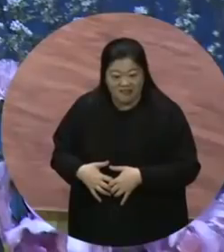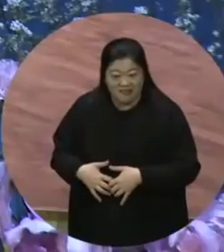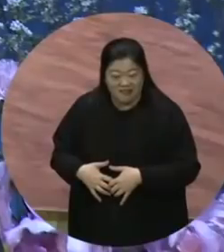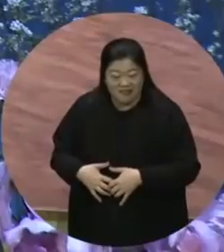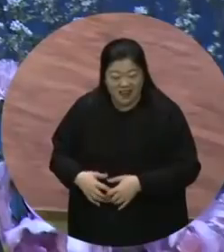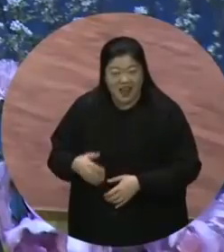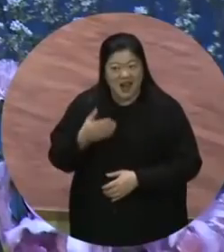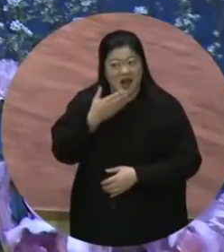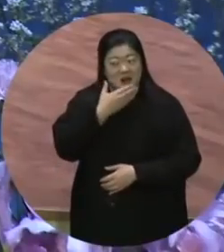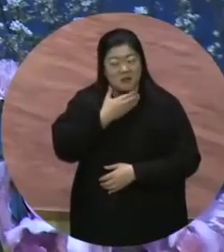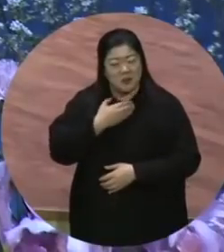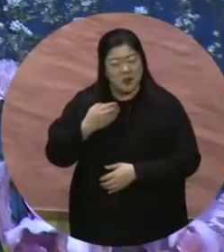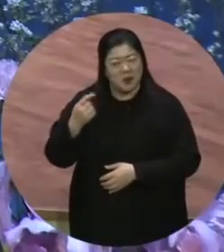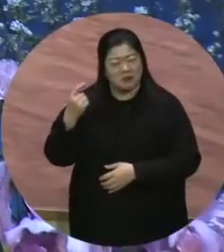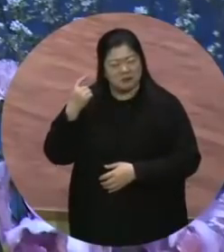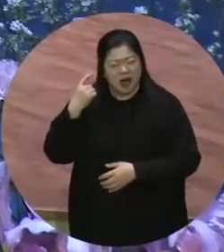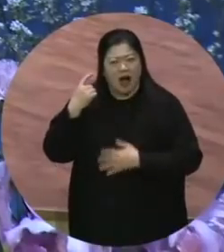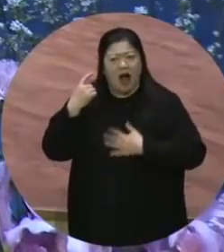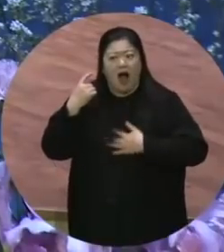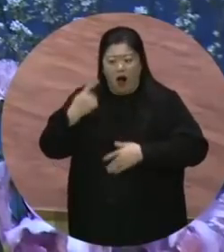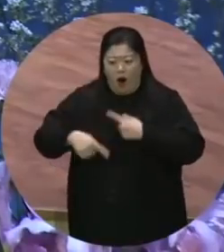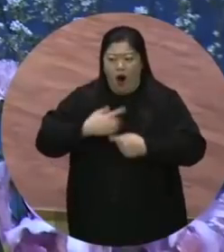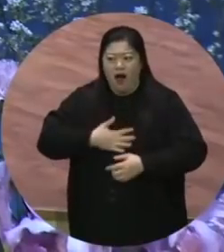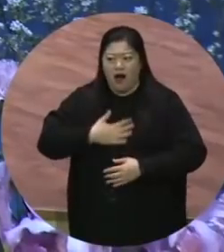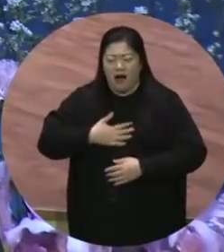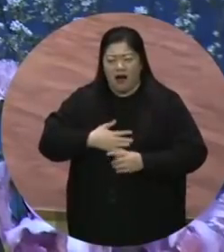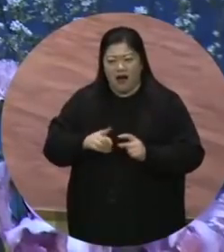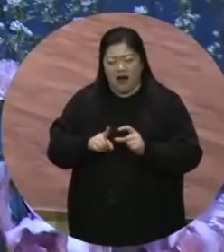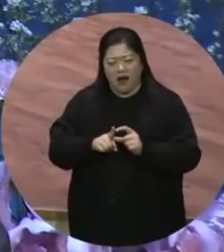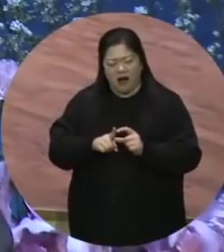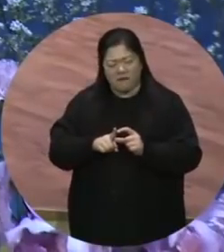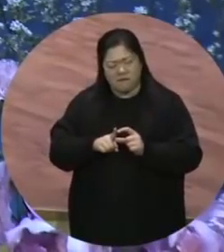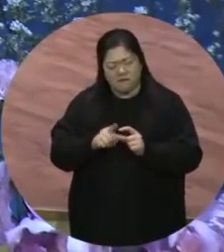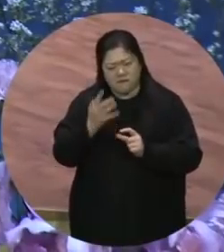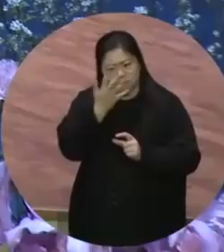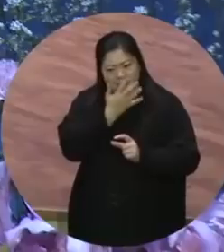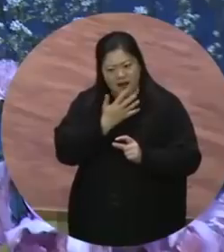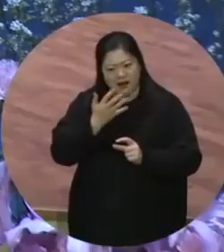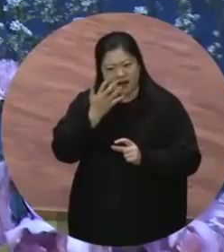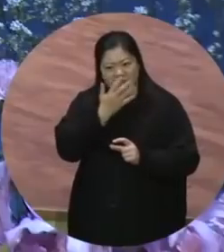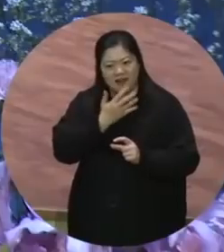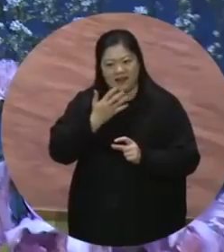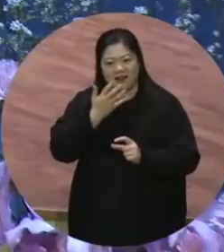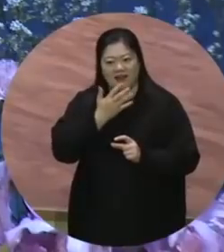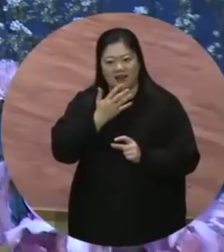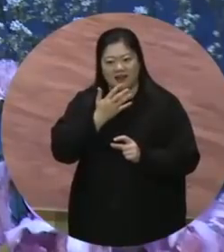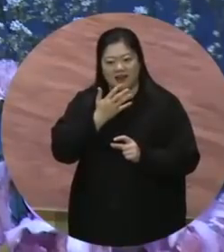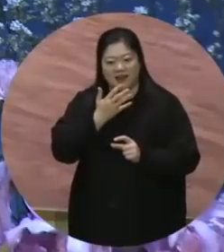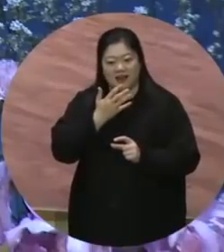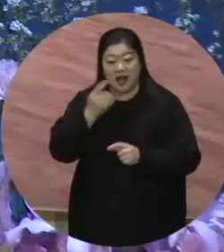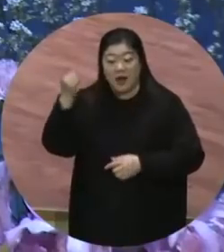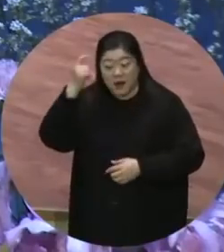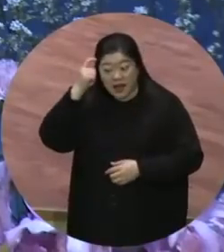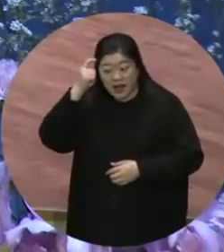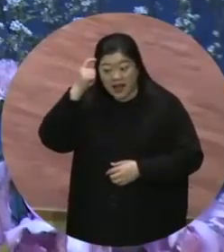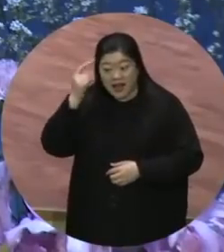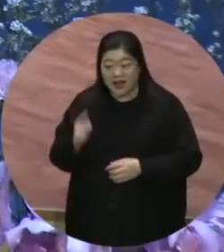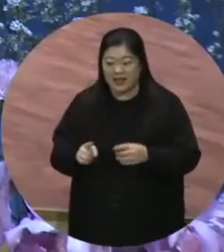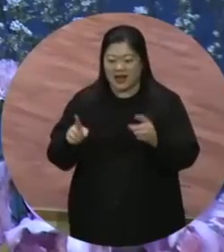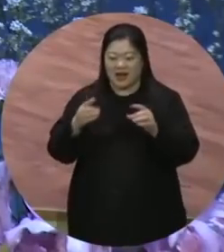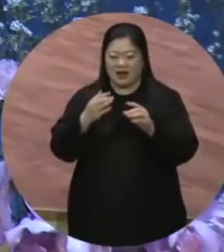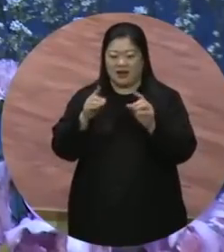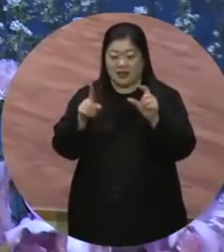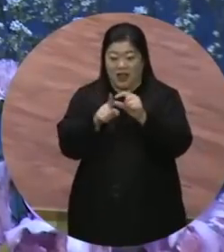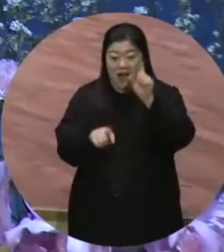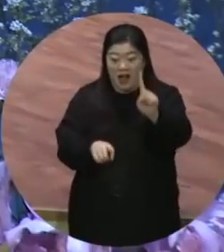막연해지기도 합니다. 왜냐하면 이 복음이라고 하는 이 말은 한마디로도 표현할 수 있고 한도